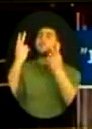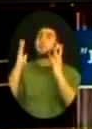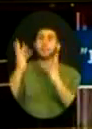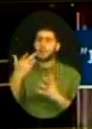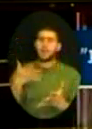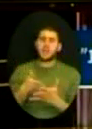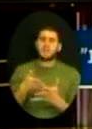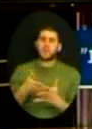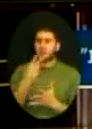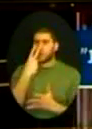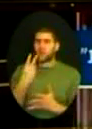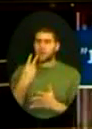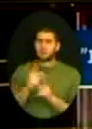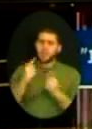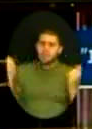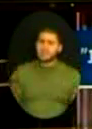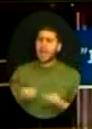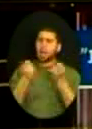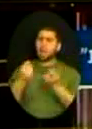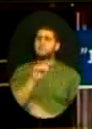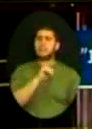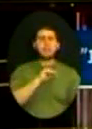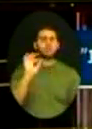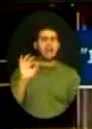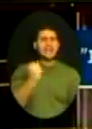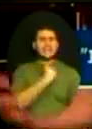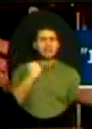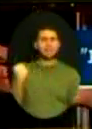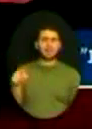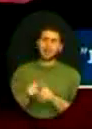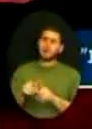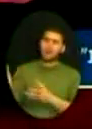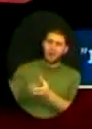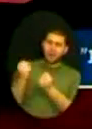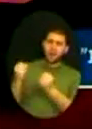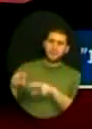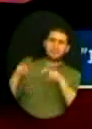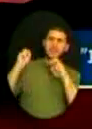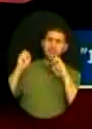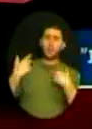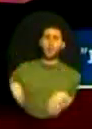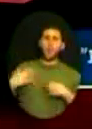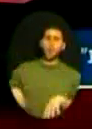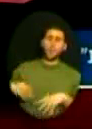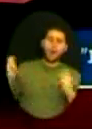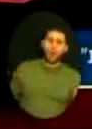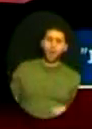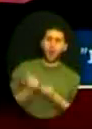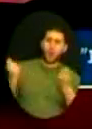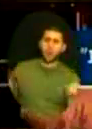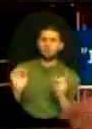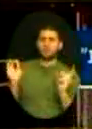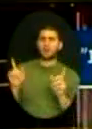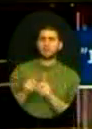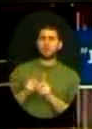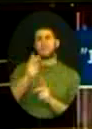באמת לראות את מכונת התעמולה המדהימה של הימין, לוקחת את הספין הזה ודי, כבר הכל זה רק בשביל להפליל את